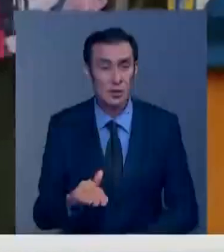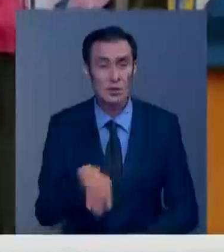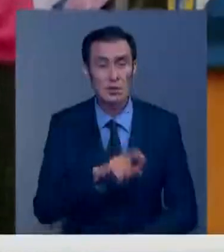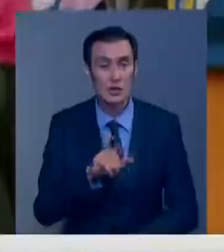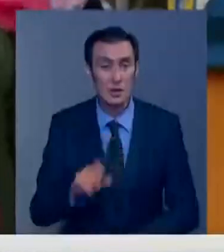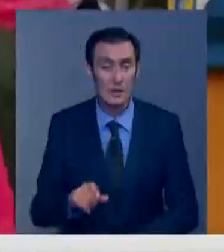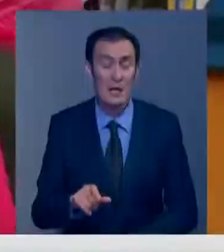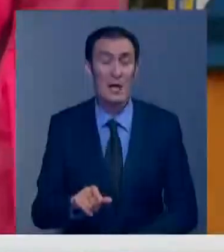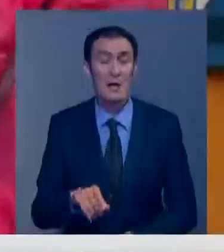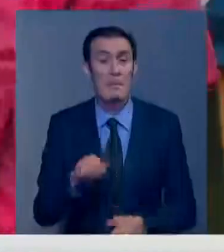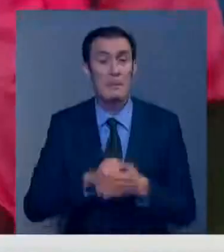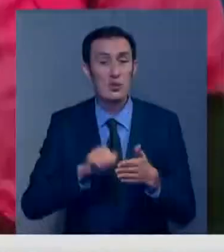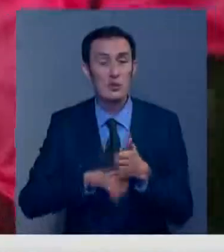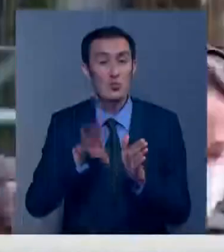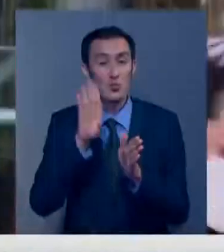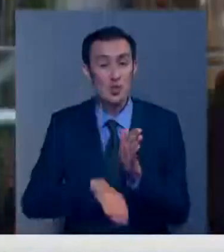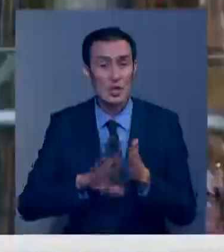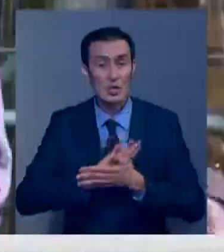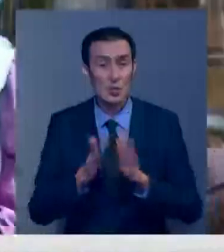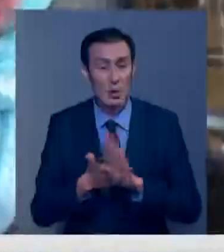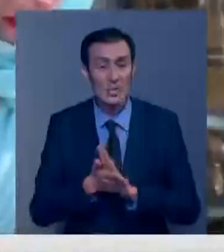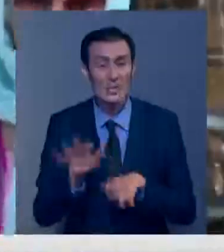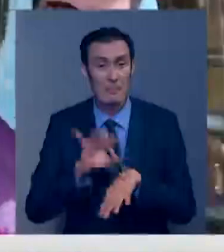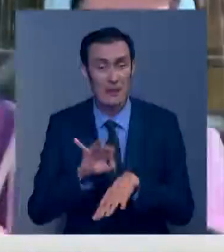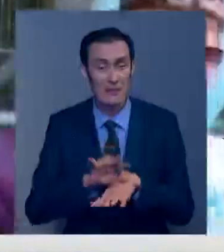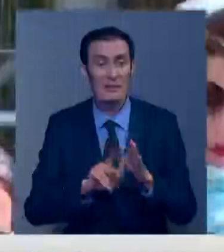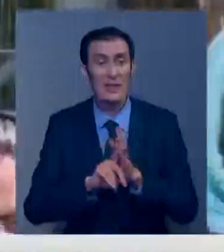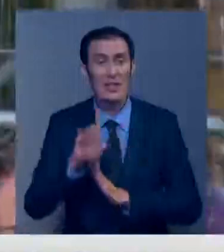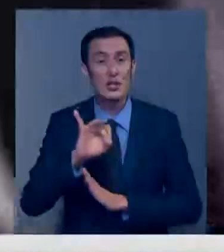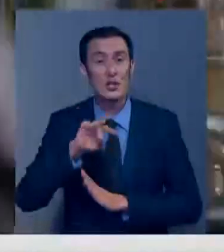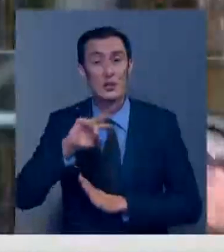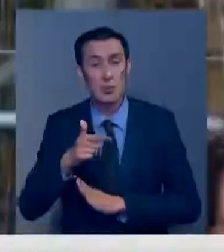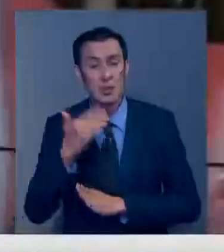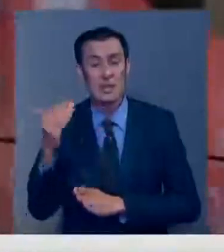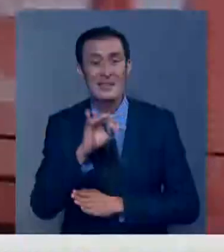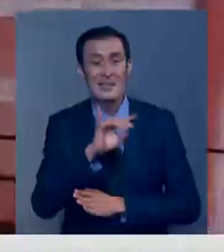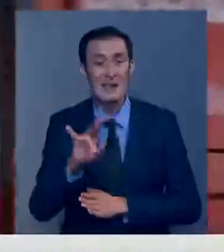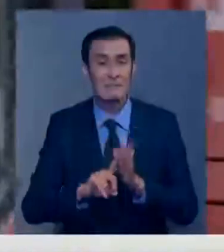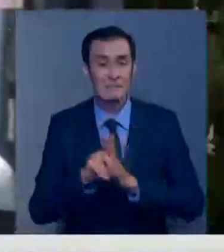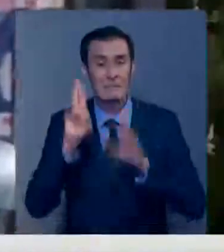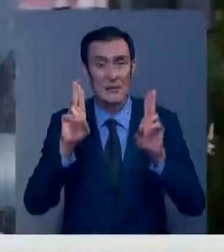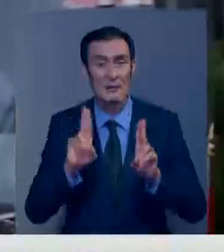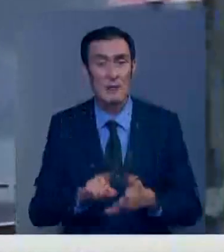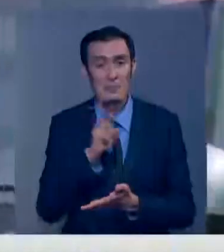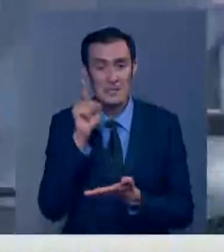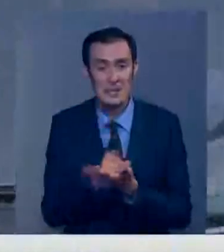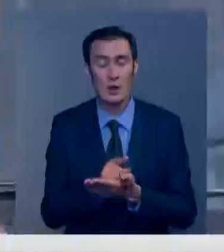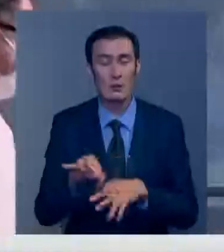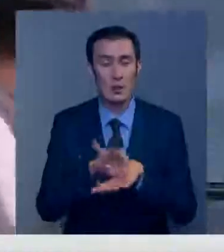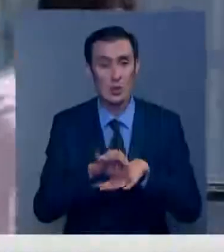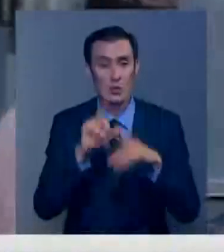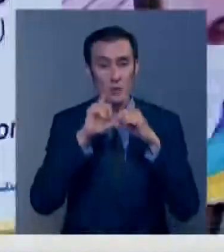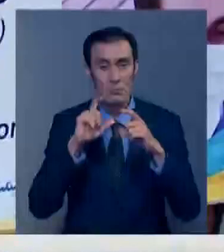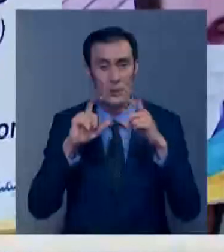тысяч. Отмечу, в связи с ухудшением ситуации в стране, в начале июля власти Ирана ввели правила по обязательному ношению масок